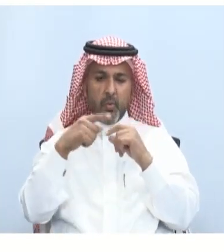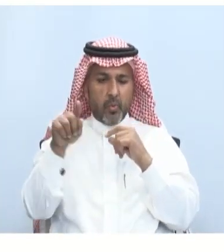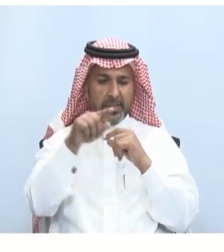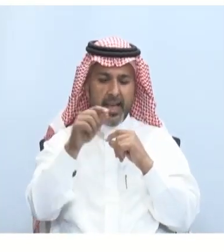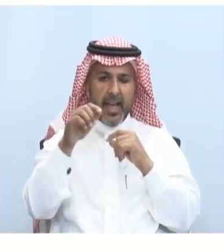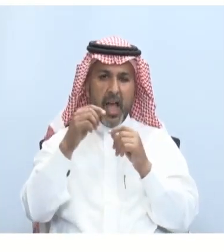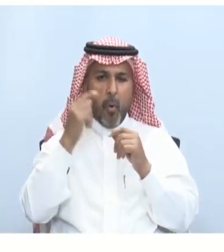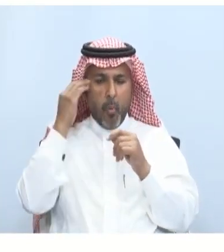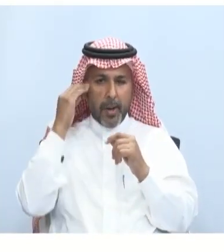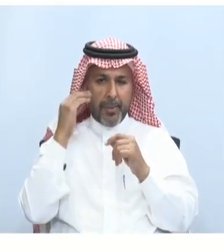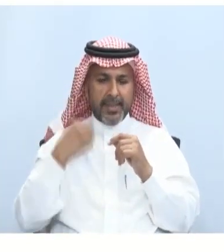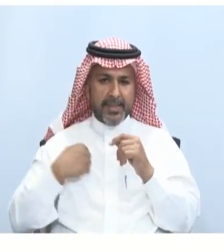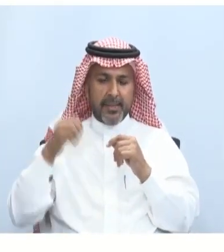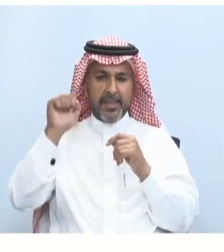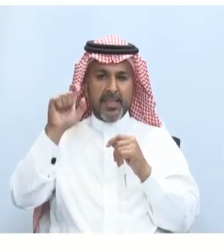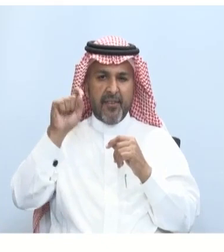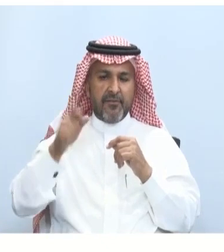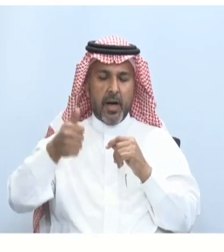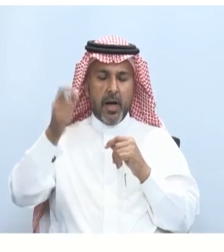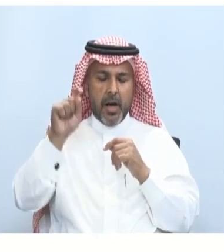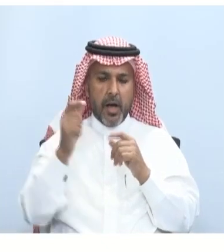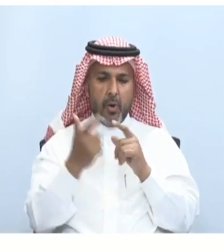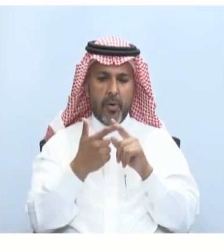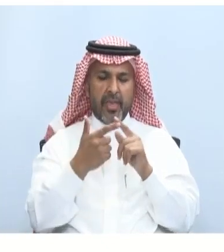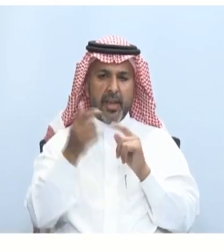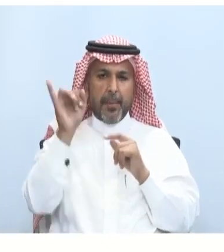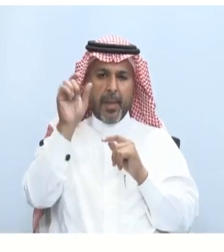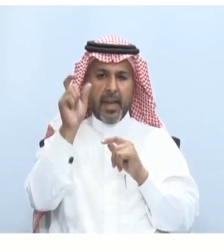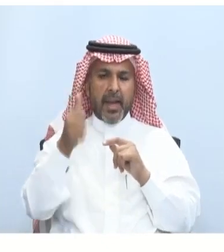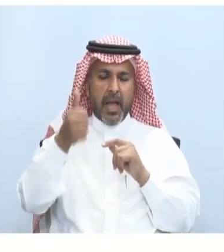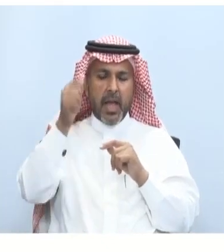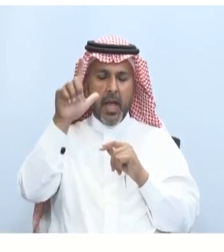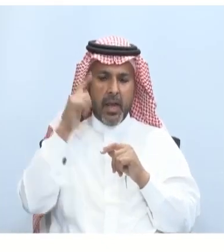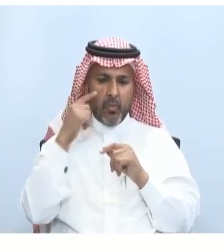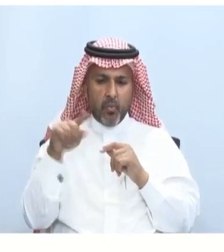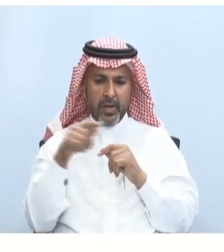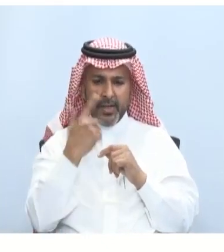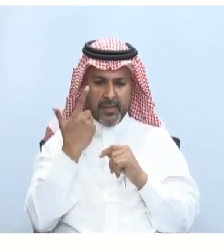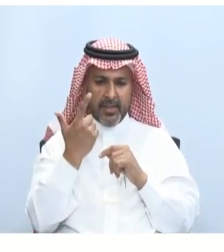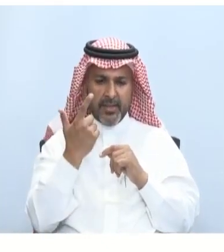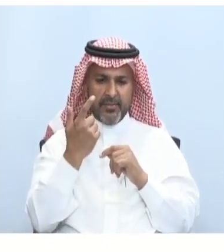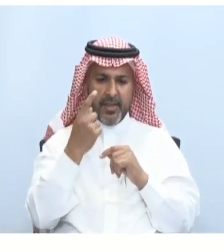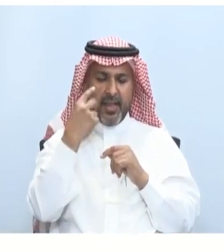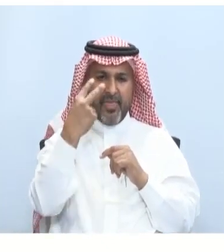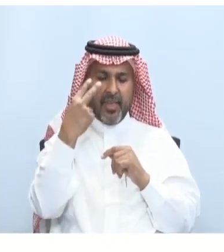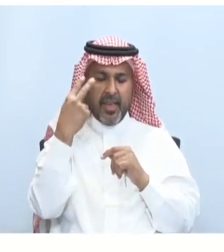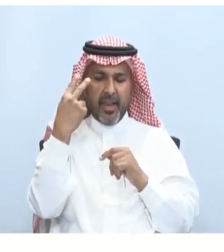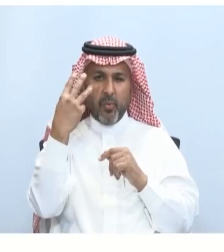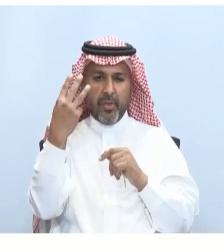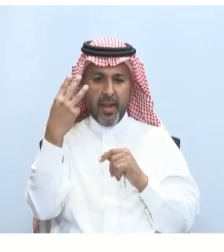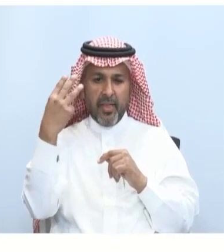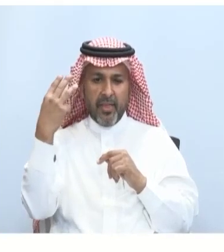صفاء تقول 24 اي اس ثلاثه ضربت اثنين في ثلاثه في اربعه 24 واي في اي في اي اي اس ثلاثه